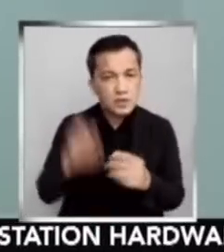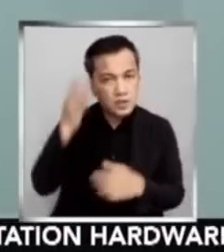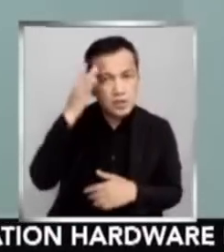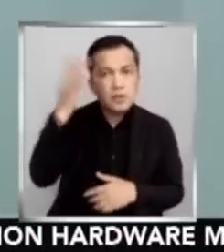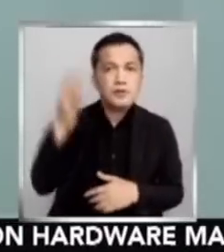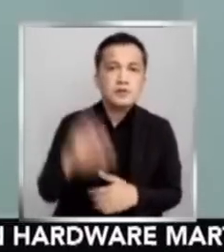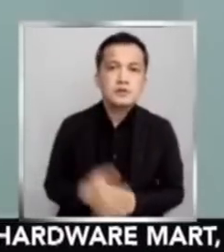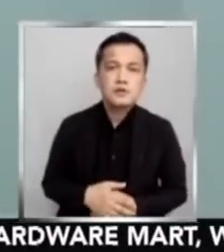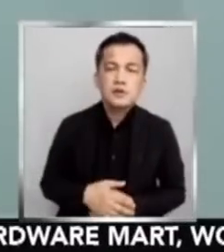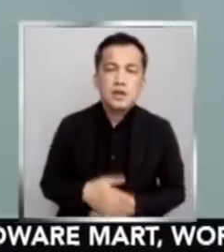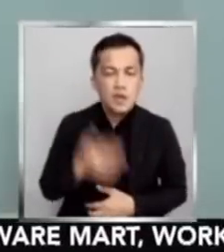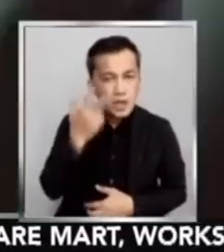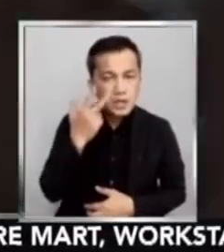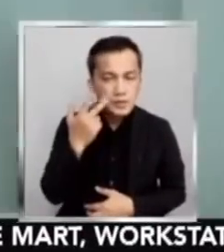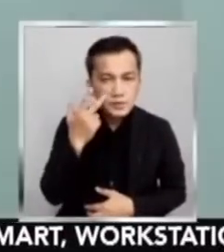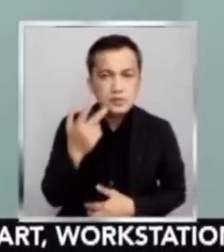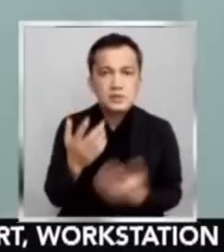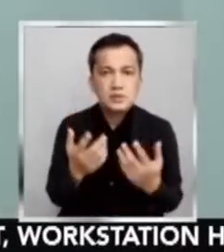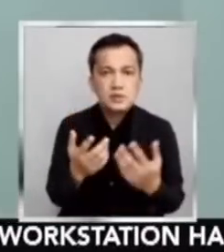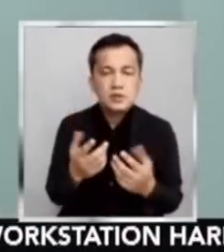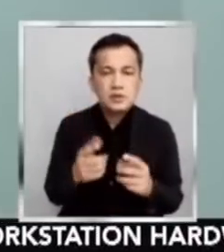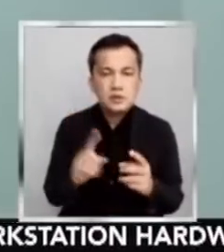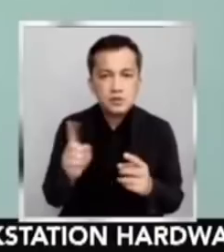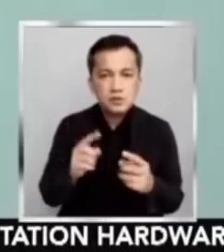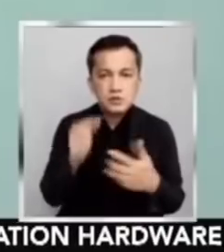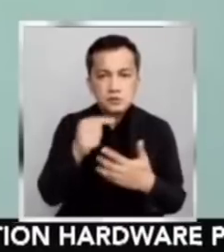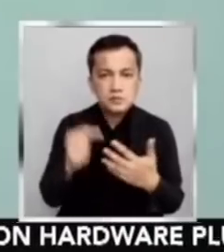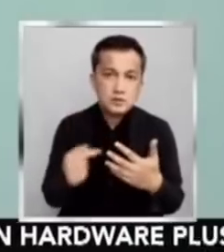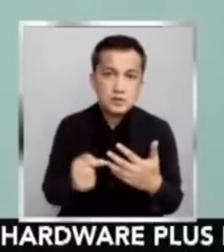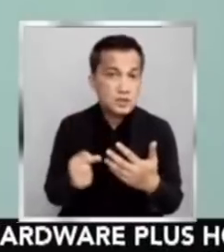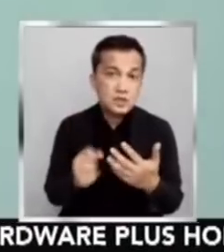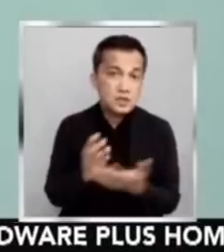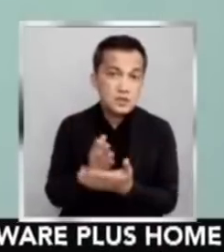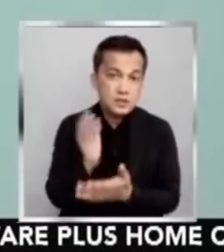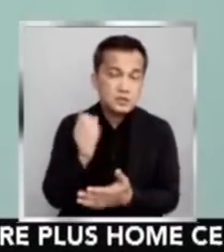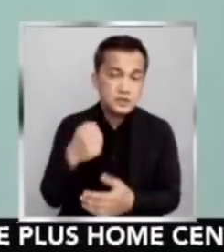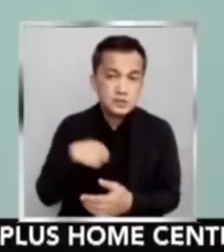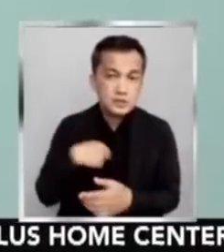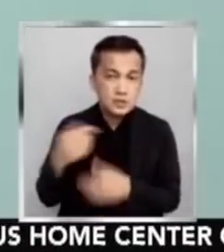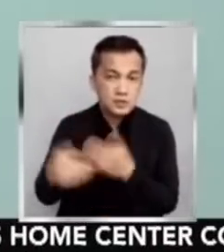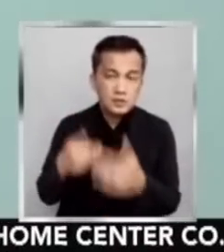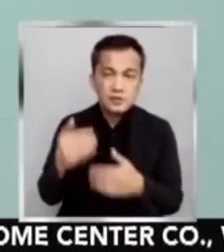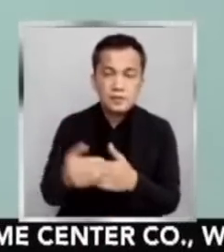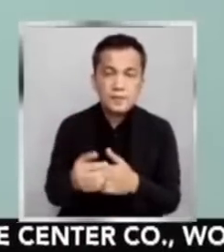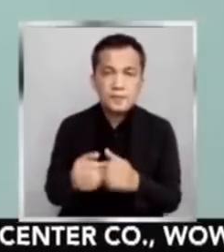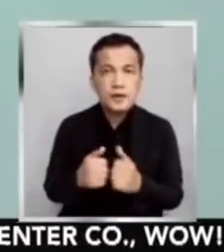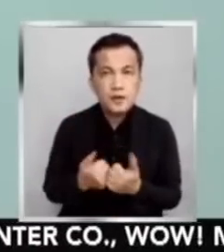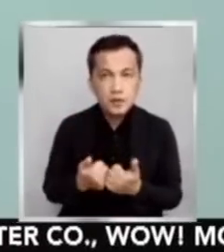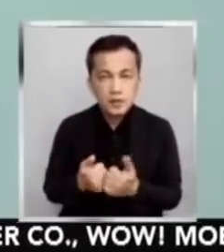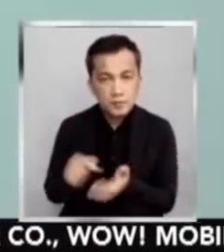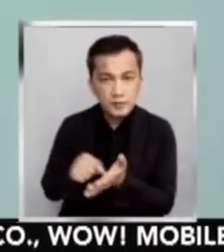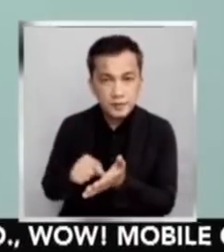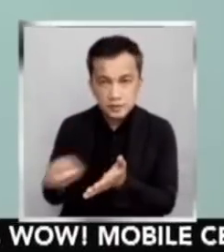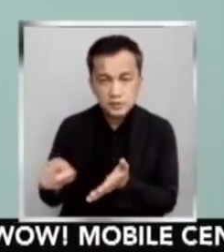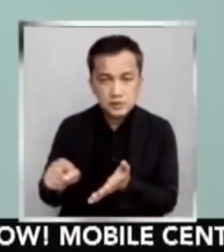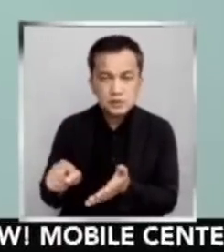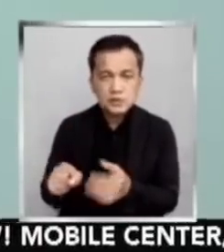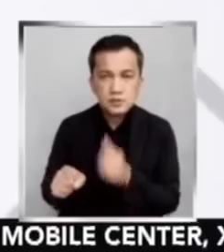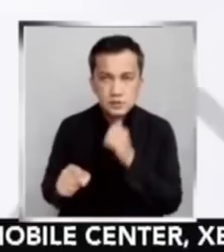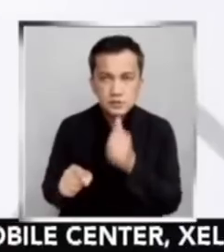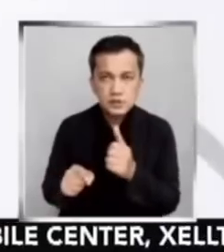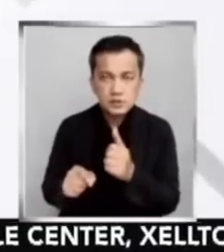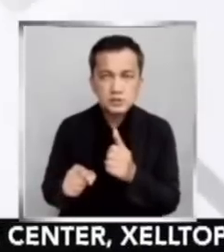alamin kung anong mga karapatan natin. Yung mga proseso na paano mo babayaran, hindi basta sa tissue